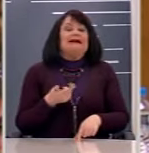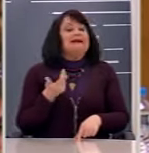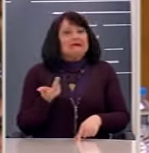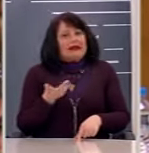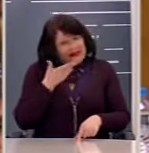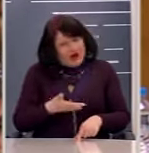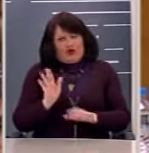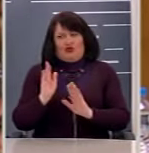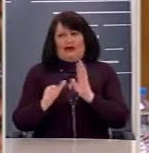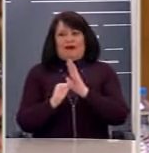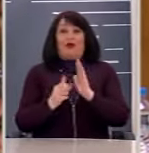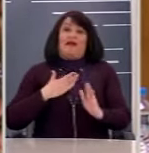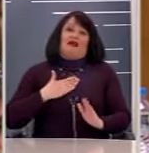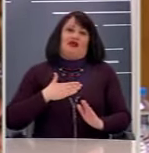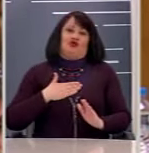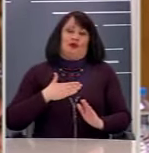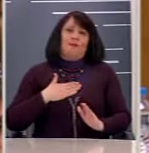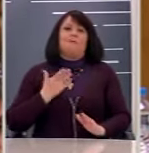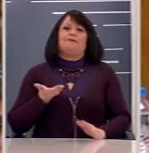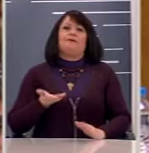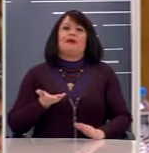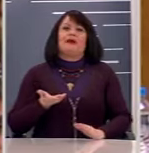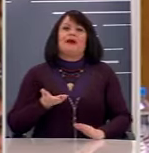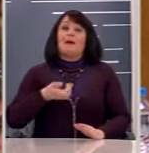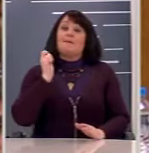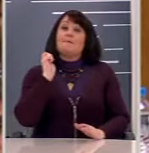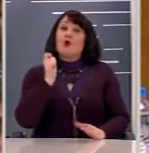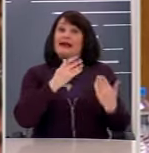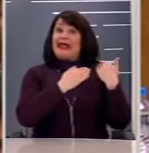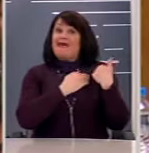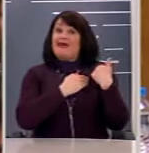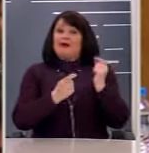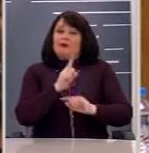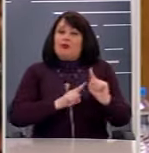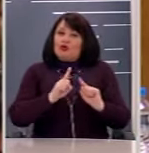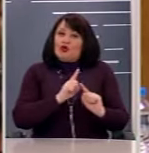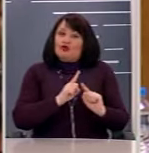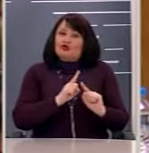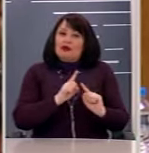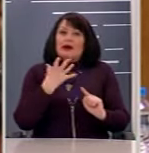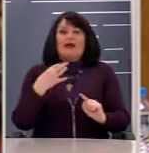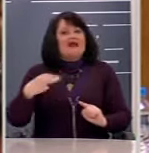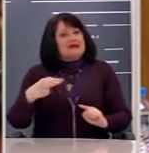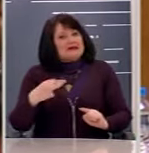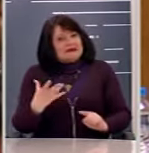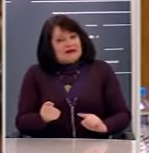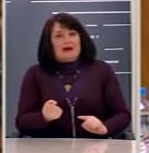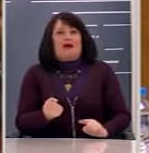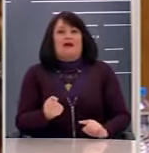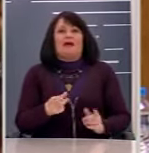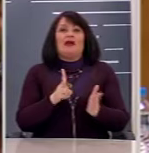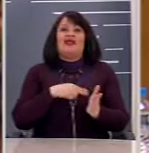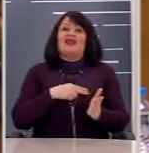και κλείνω κύριε Πρόεδρε και σας ευχαριστώ, και η πολιτική ευθύνη και η ευθυξία και το αίσθημα